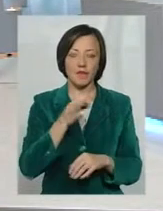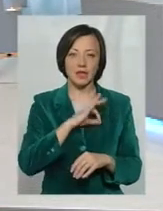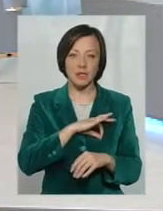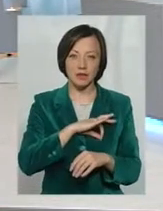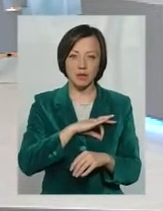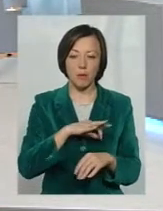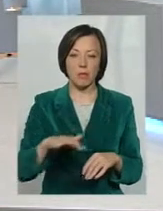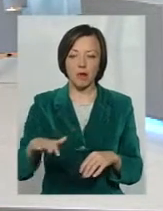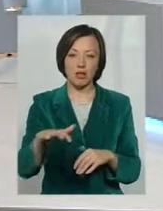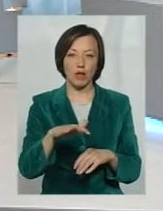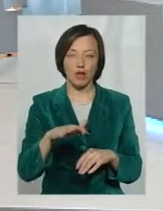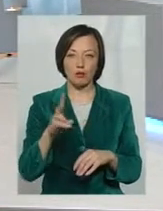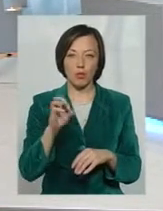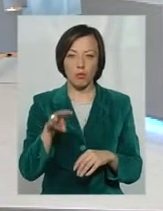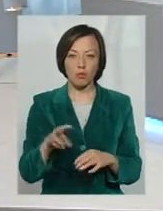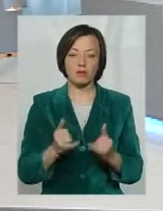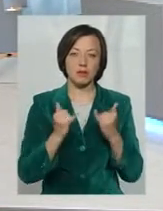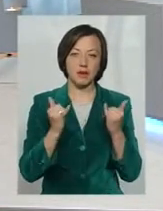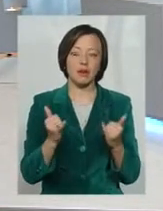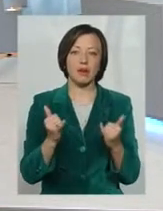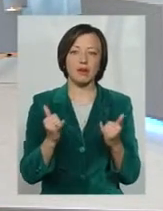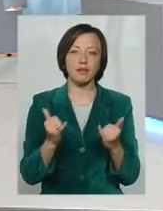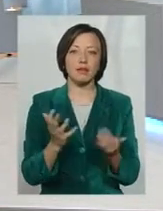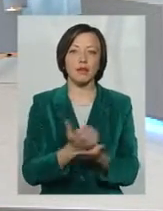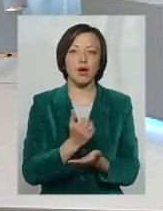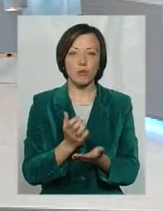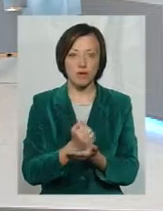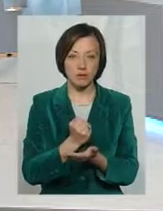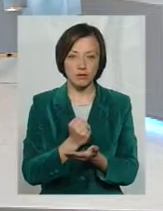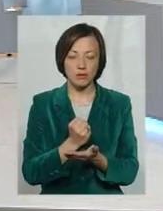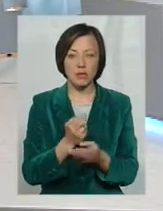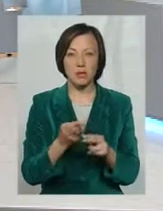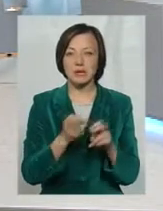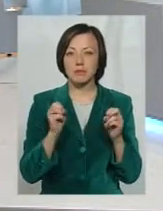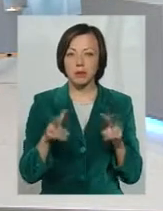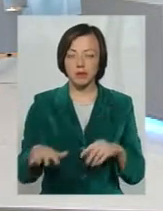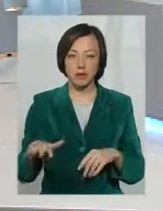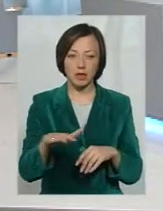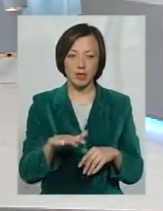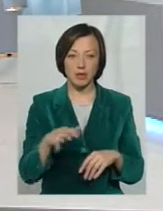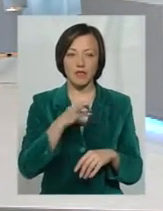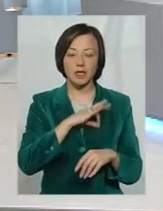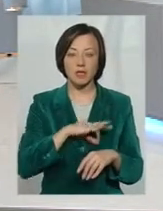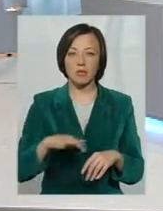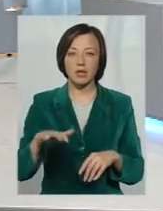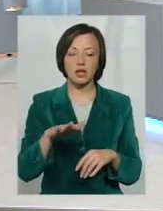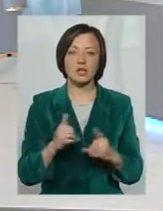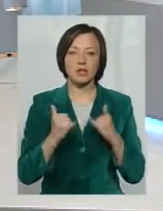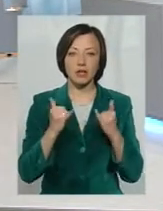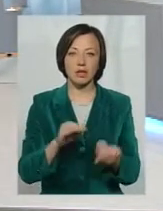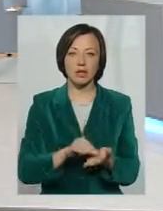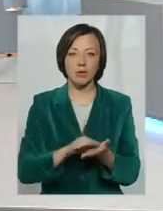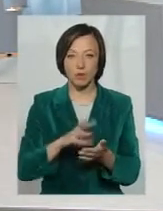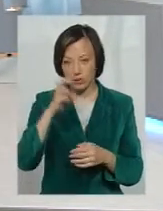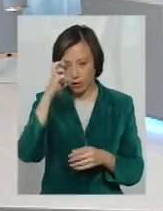ефективним майданчиком для заробітку, безпечним майданчиком, ефективним майданчиком для